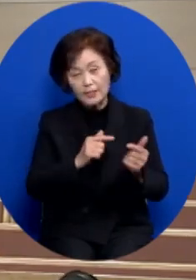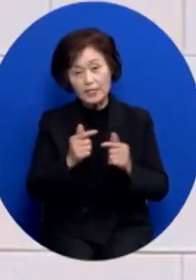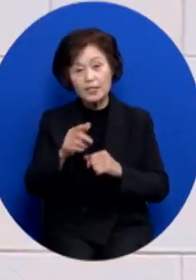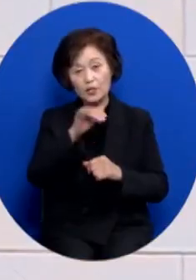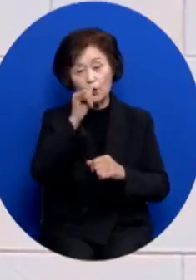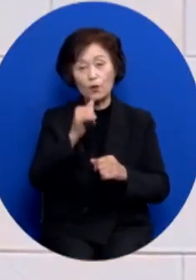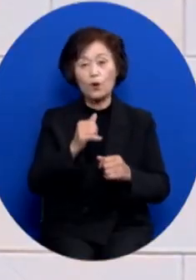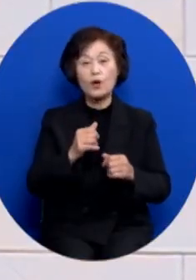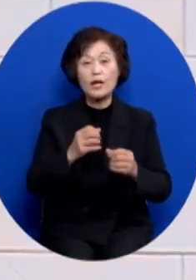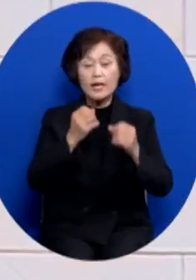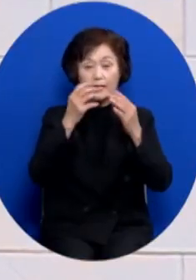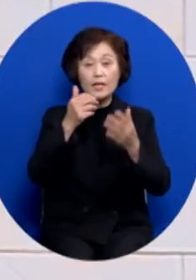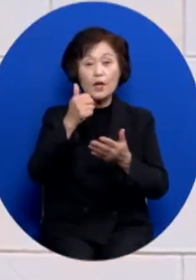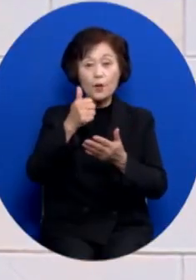왕수 목사가